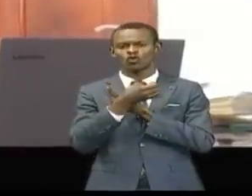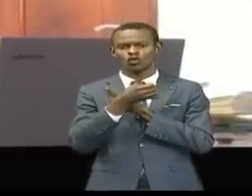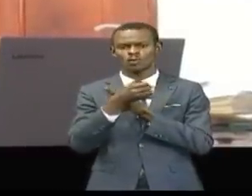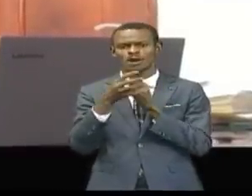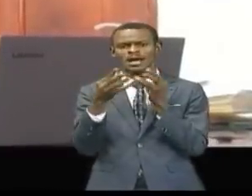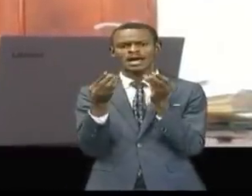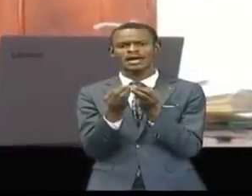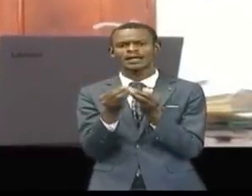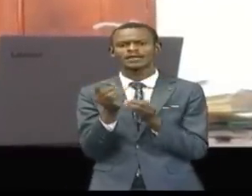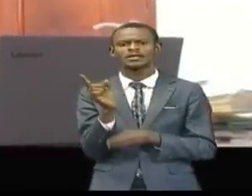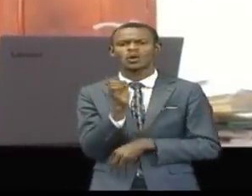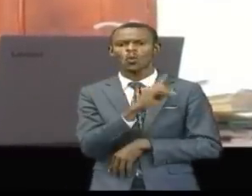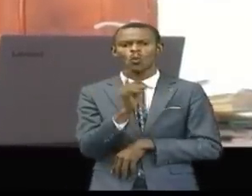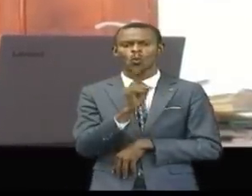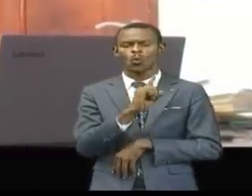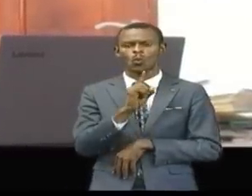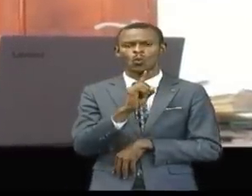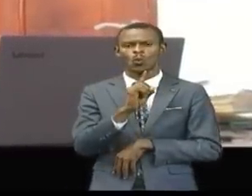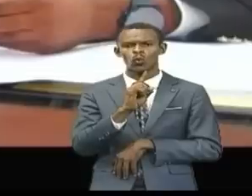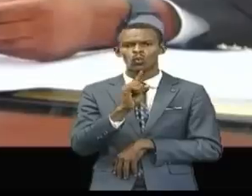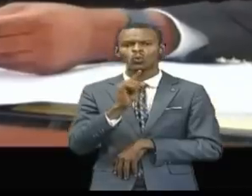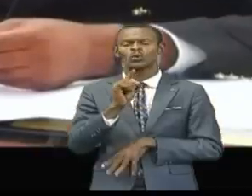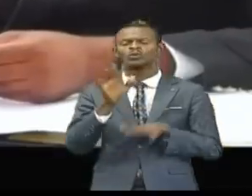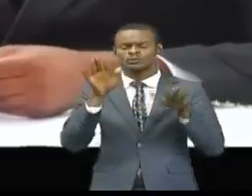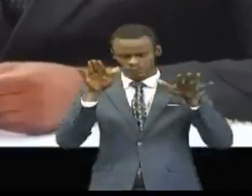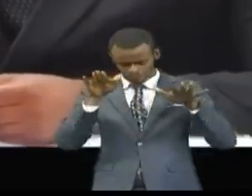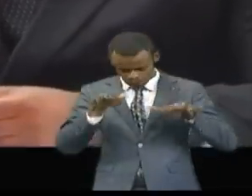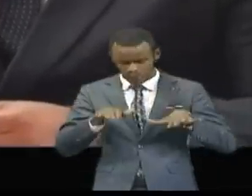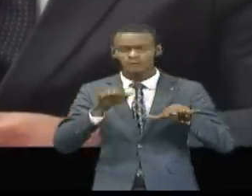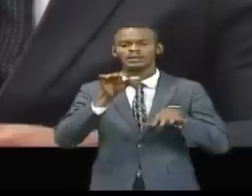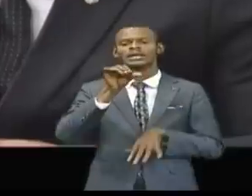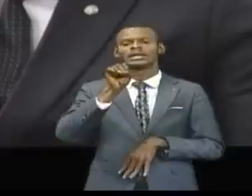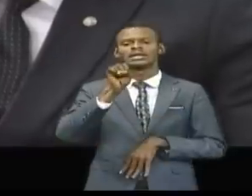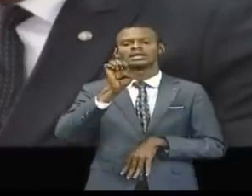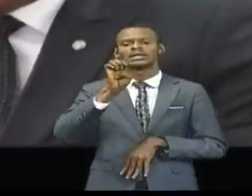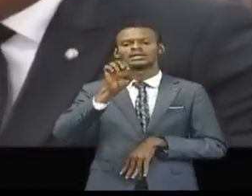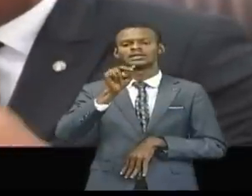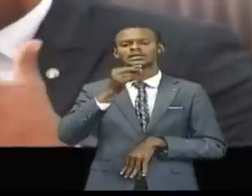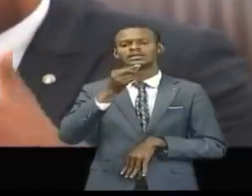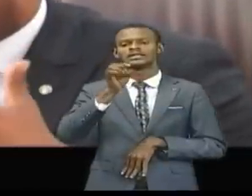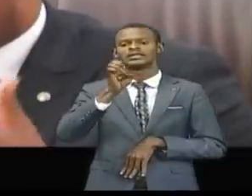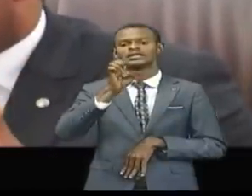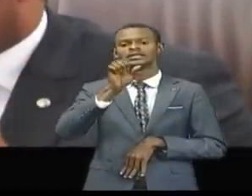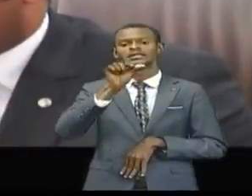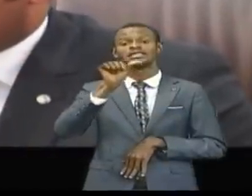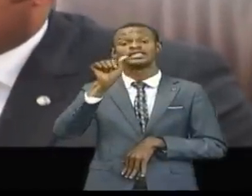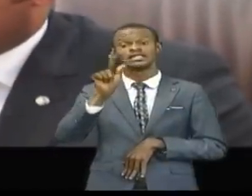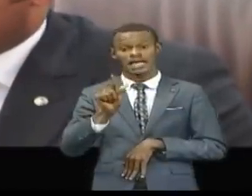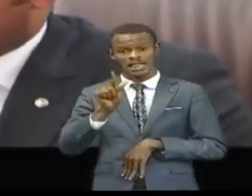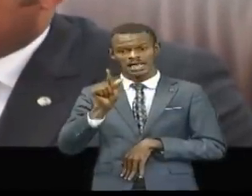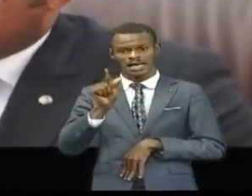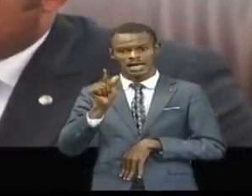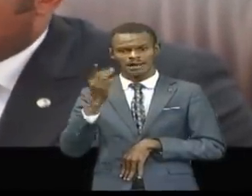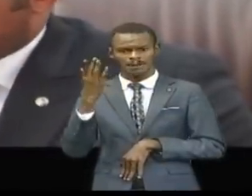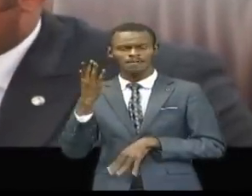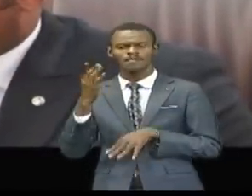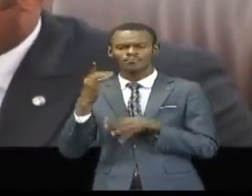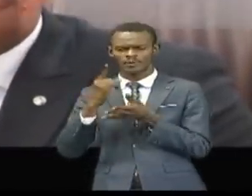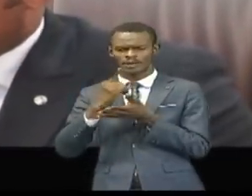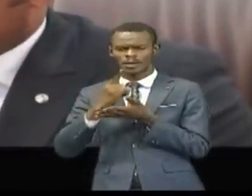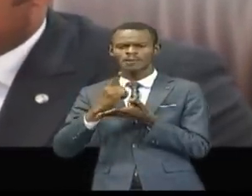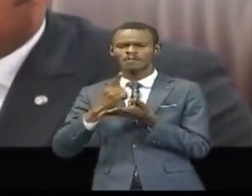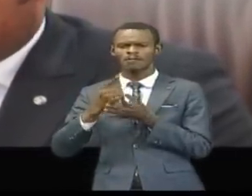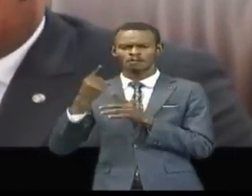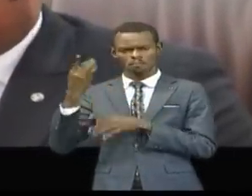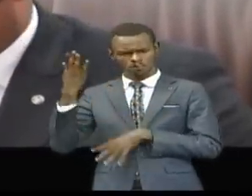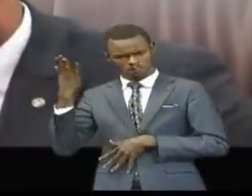Dakar du 12 au 16 septembre 2022. En ce qui concerne le premier volet de